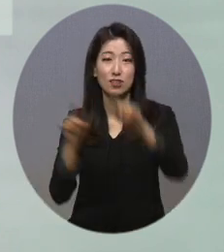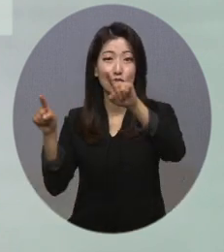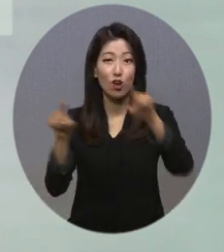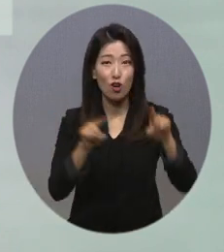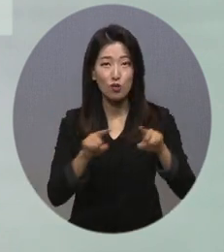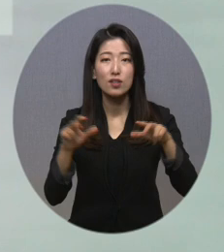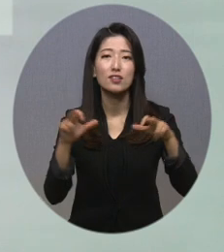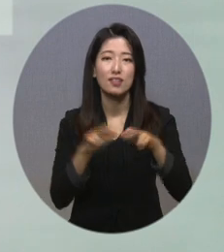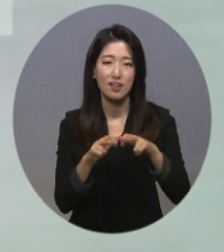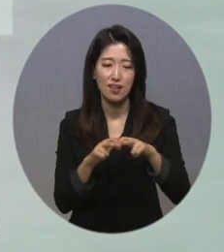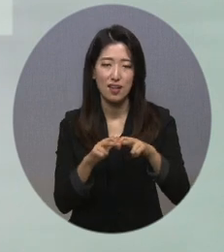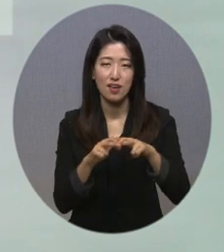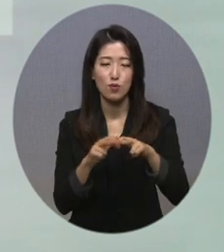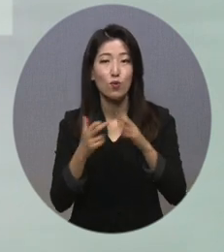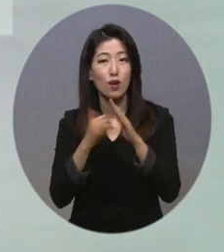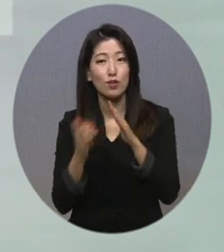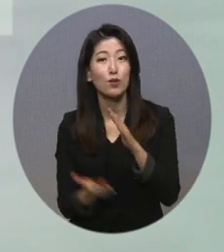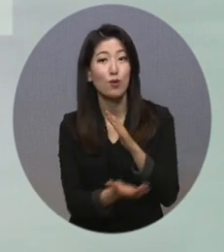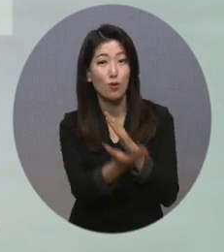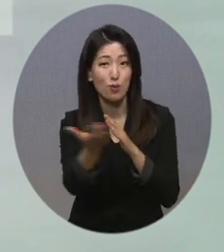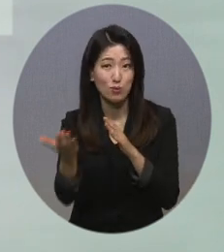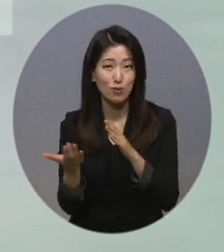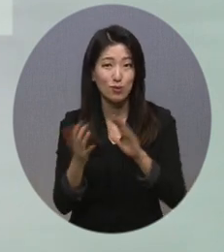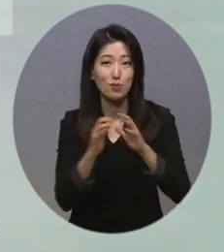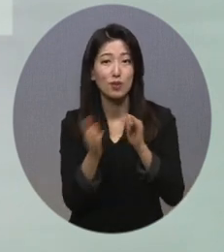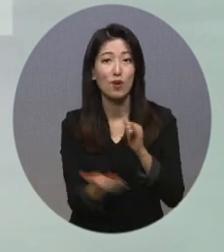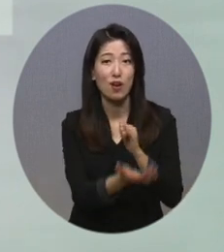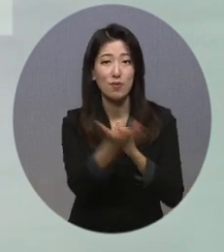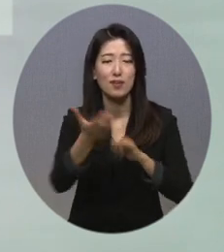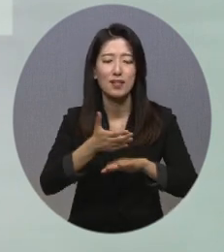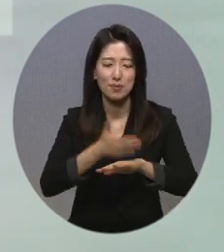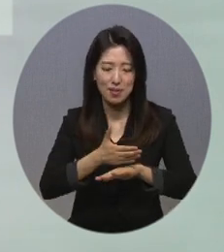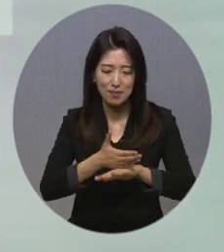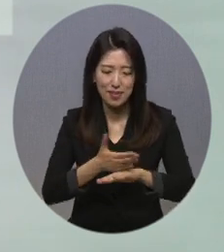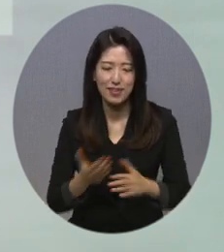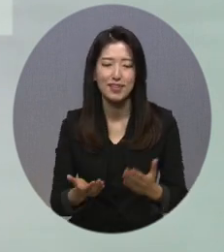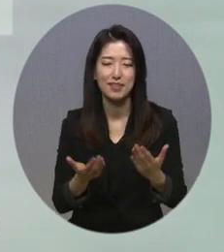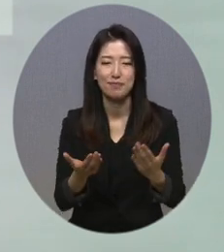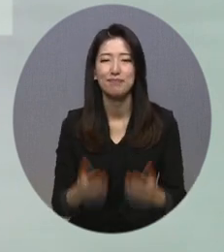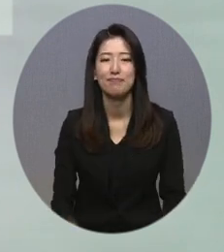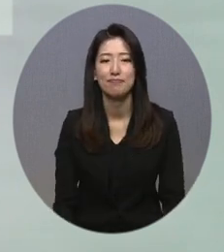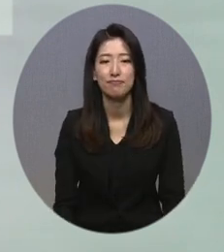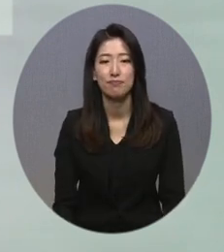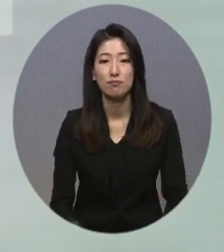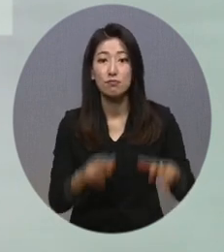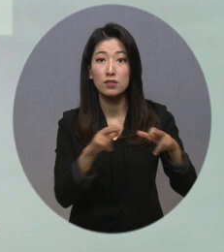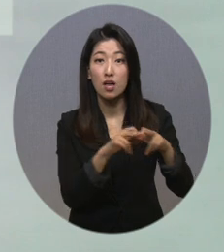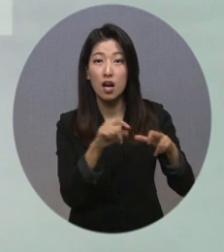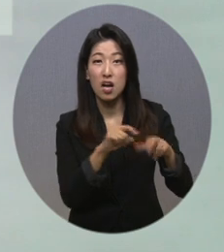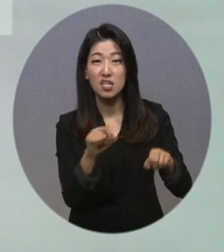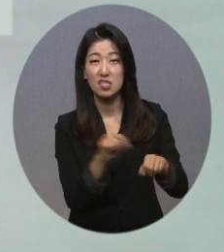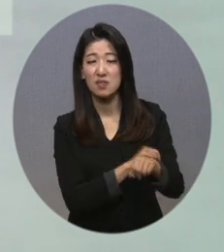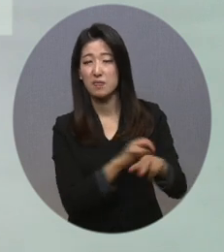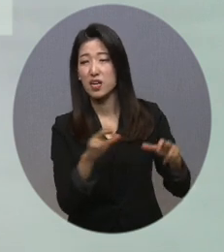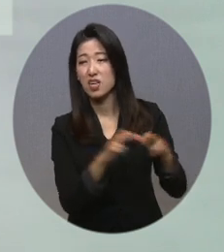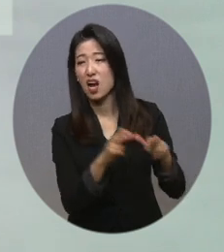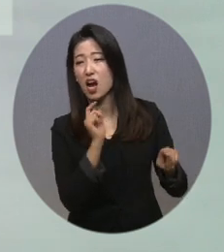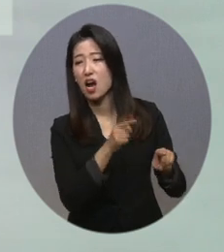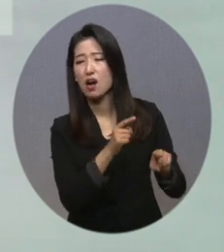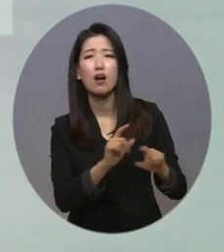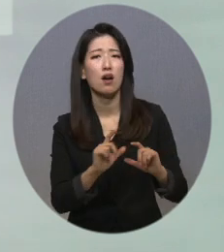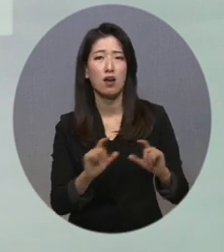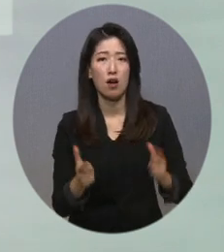함께하는 국민 여러분께 감사와 응원을 드립니다. 이제 장애는 특정 계층을 일컫는 말이 아닙니다.